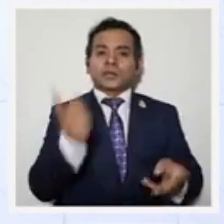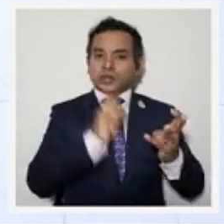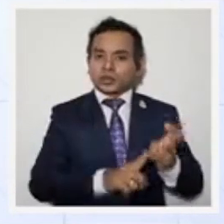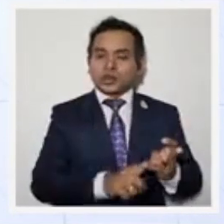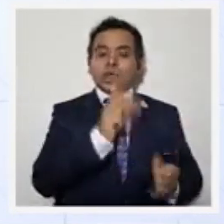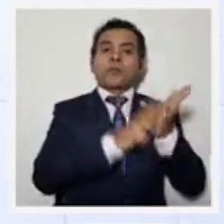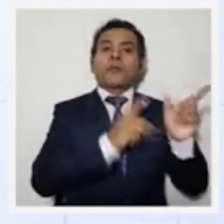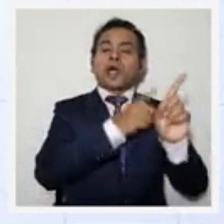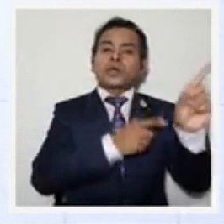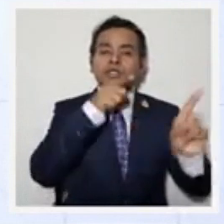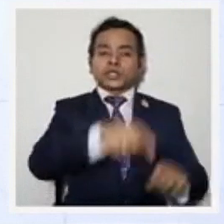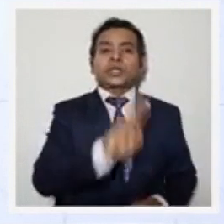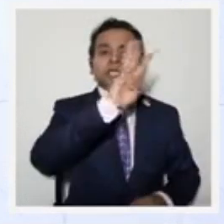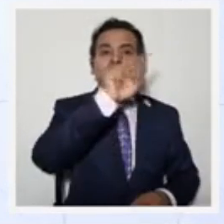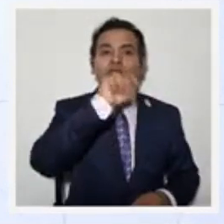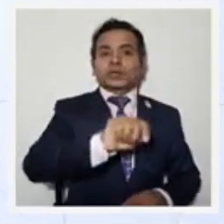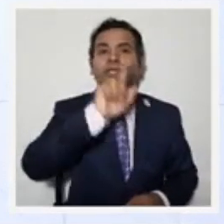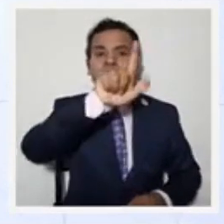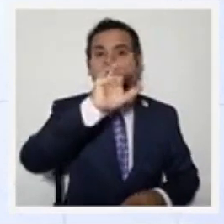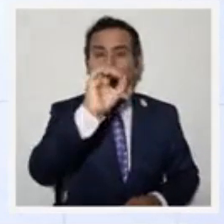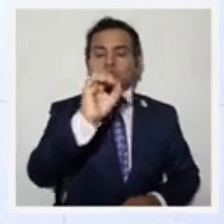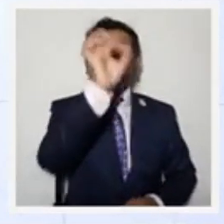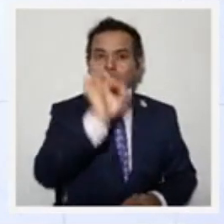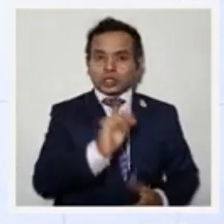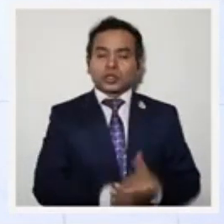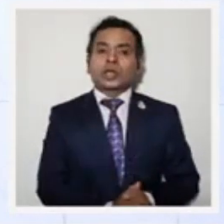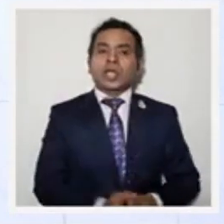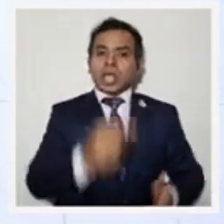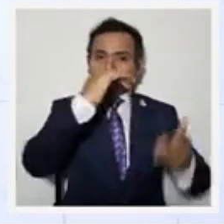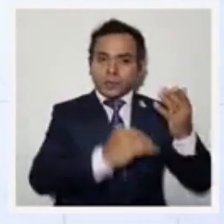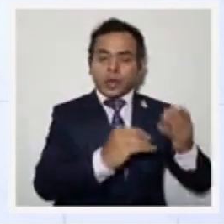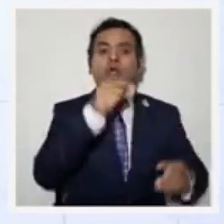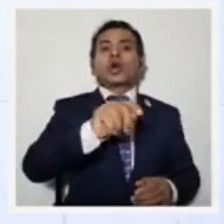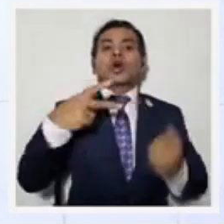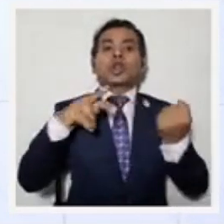44.86%। এরপরই চট্টগ্রাম ডিভিশনে ছিল 5.13%।